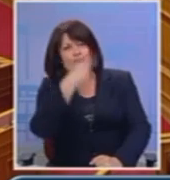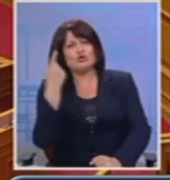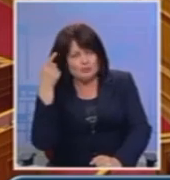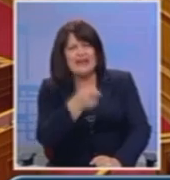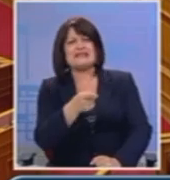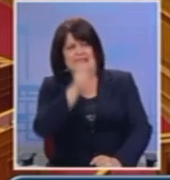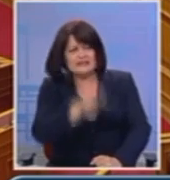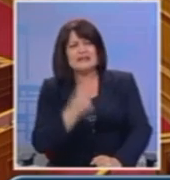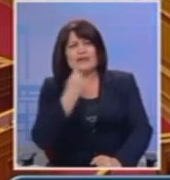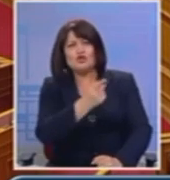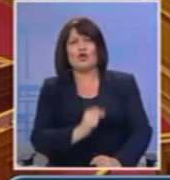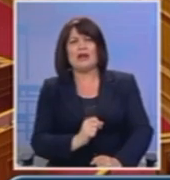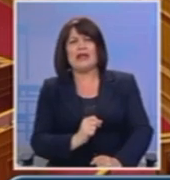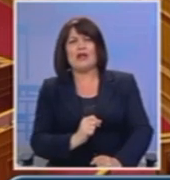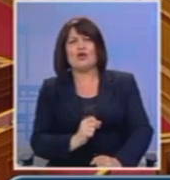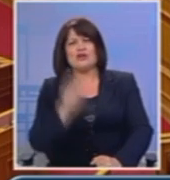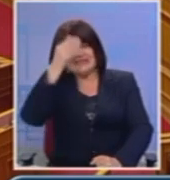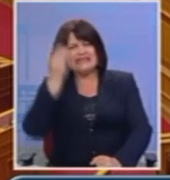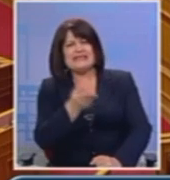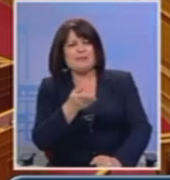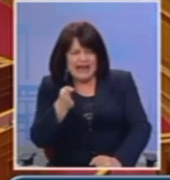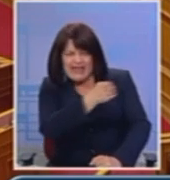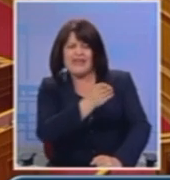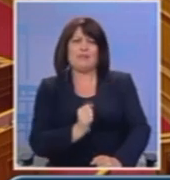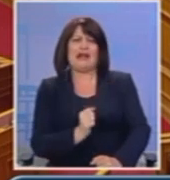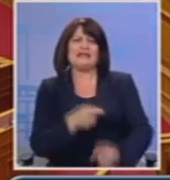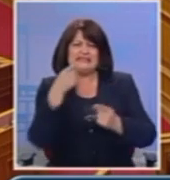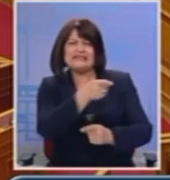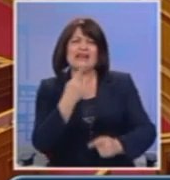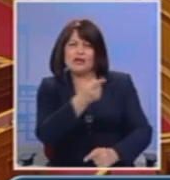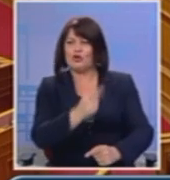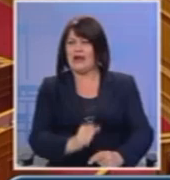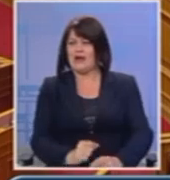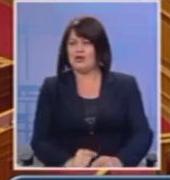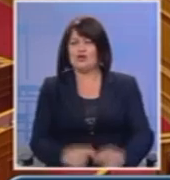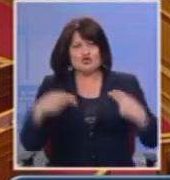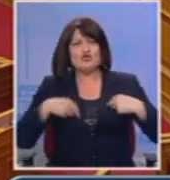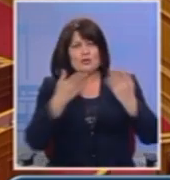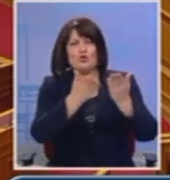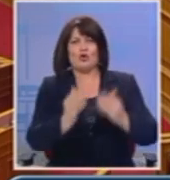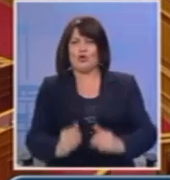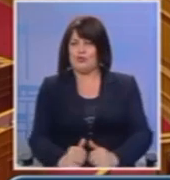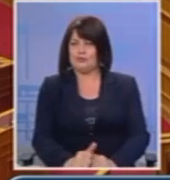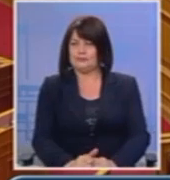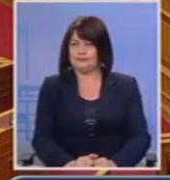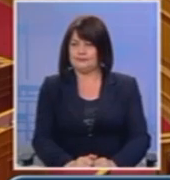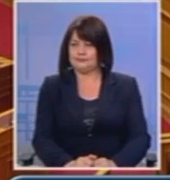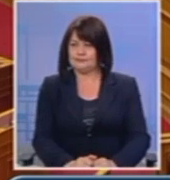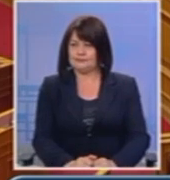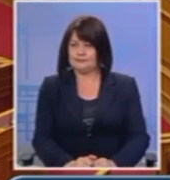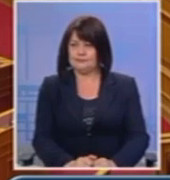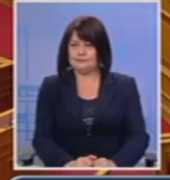σας και στον κύρο τσίπρα που σας διόρισε και σας κρατά τη θέση αυτή